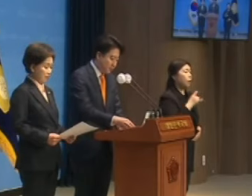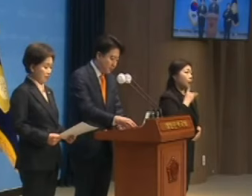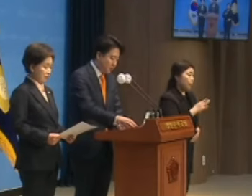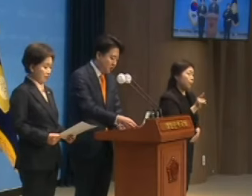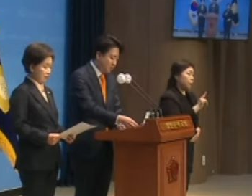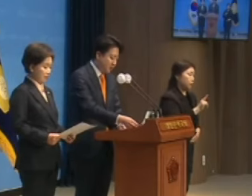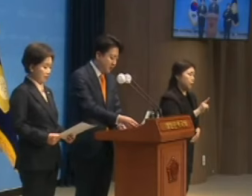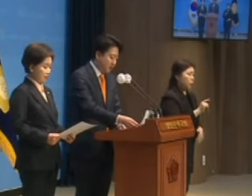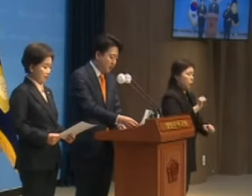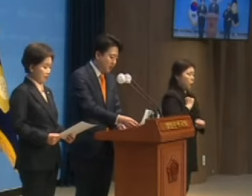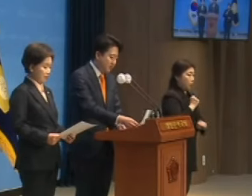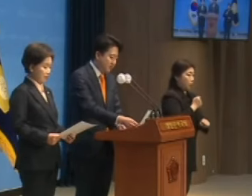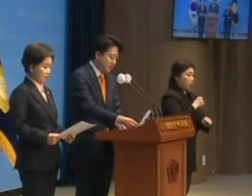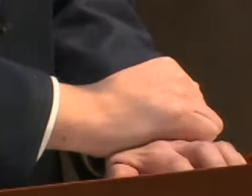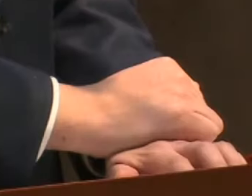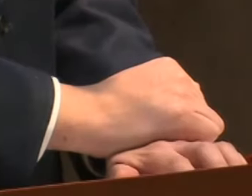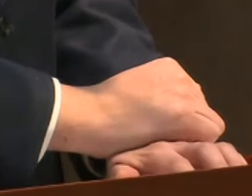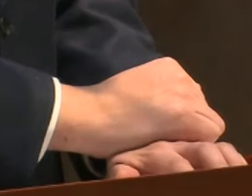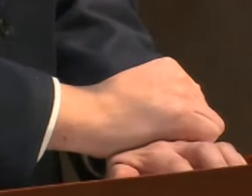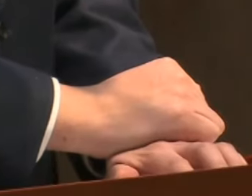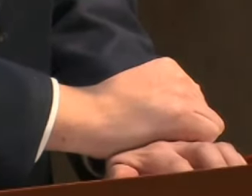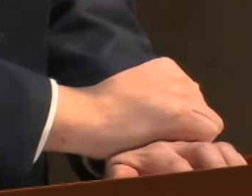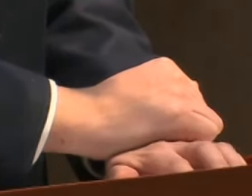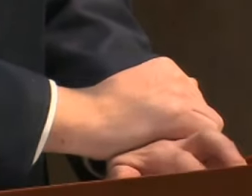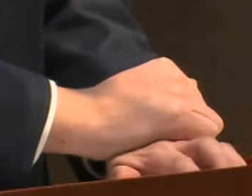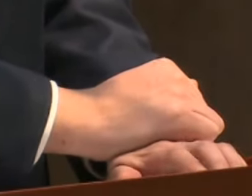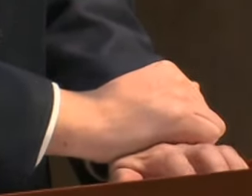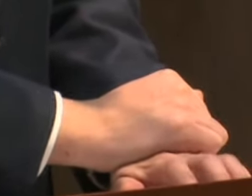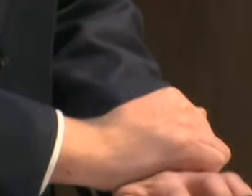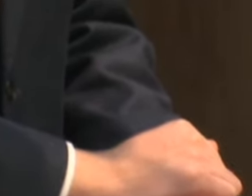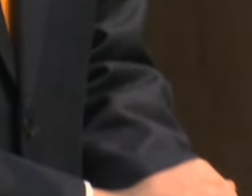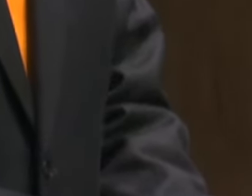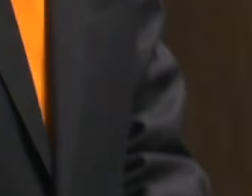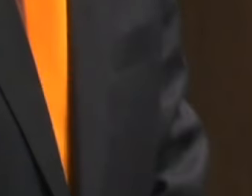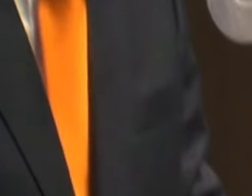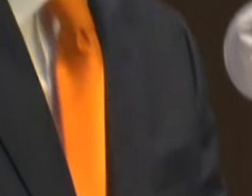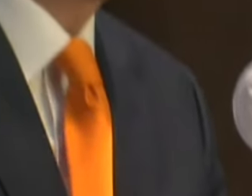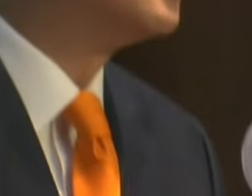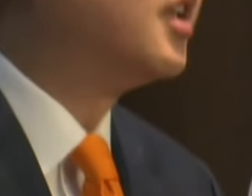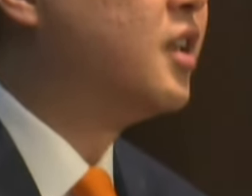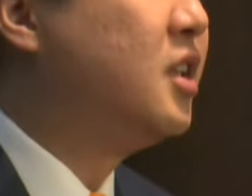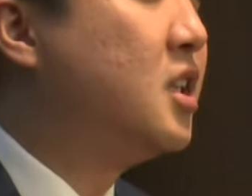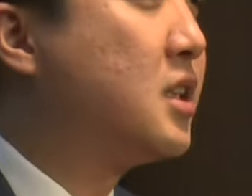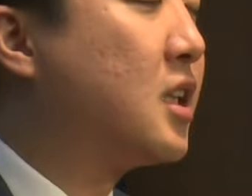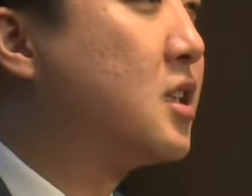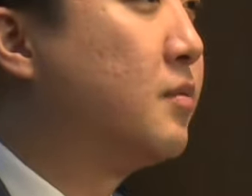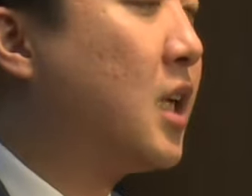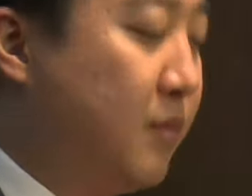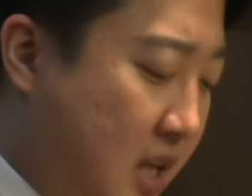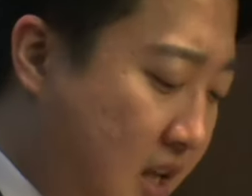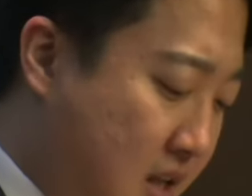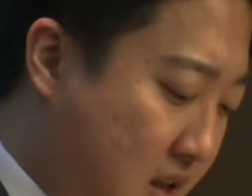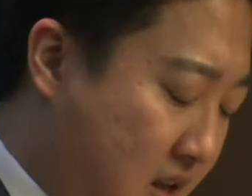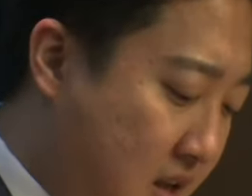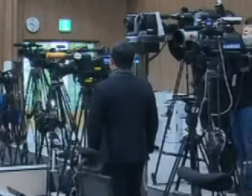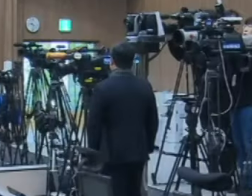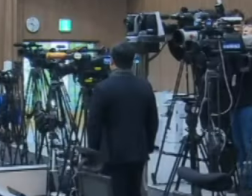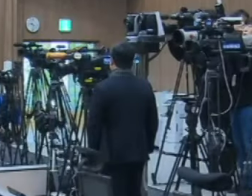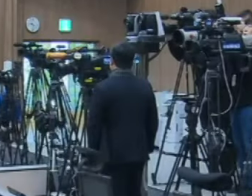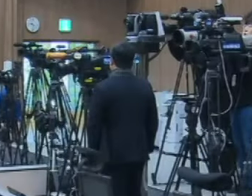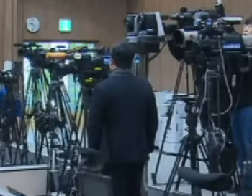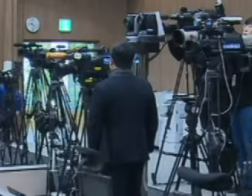나가버렸어요. 그래서, 아, 좋은 이거, 사인 아니네요. 그건 아닌 것 같아요. 그래서 지금은 양쪽이 서로의 의사를